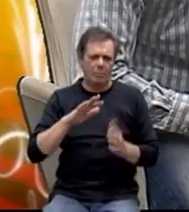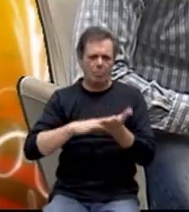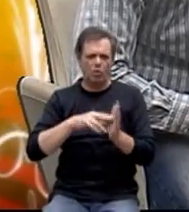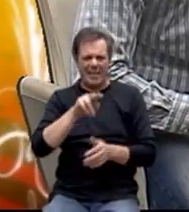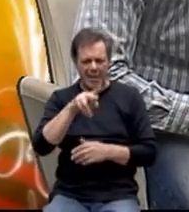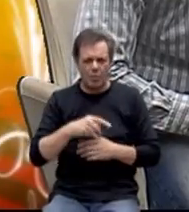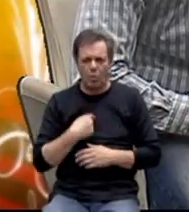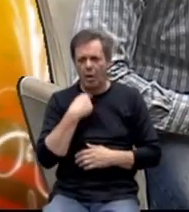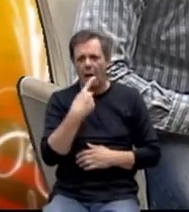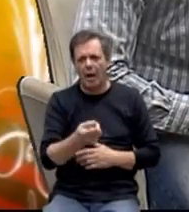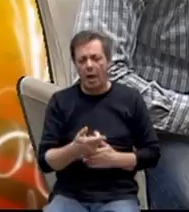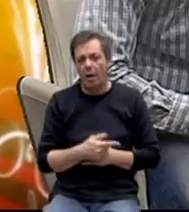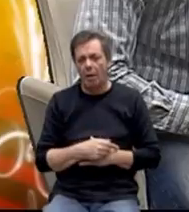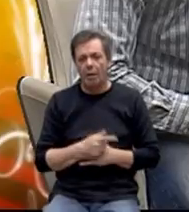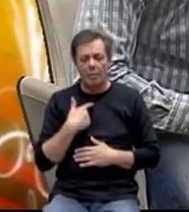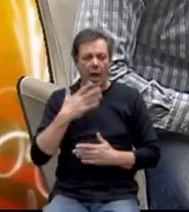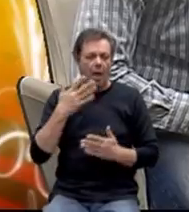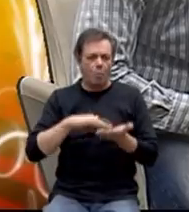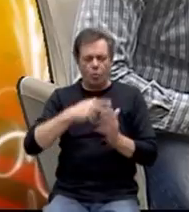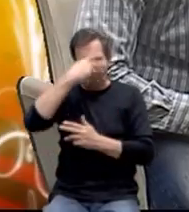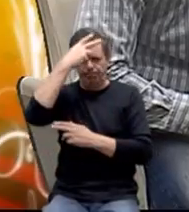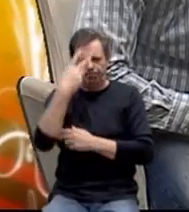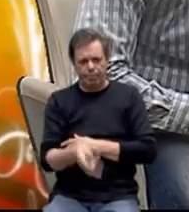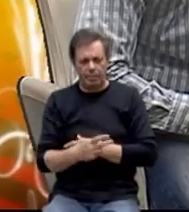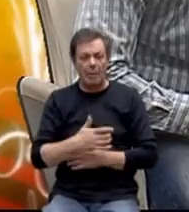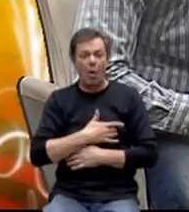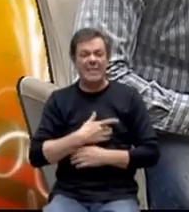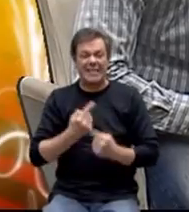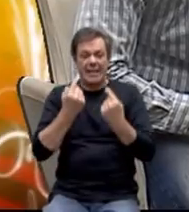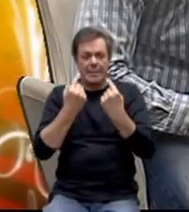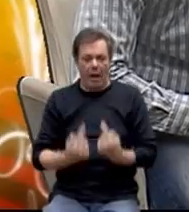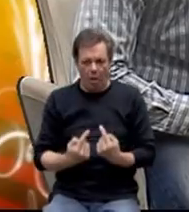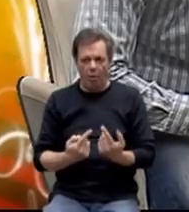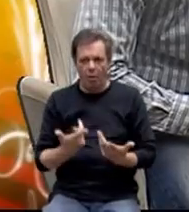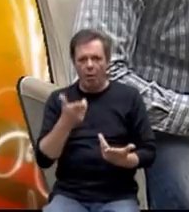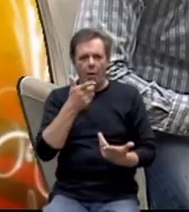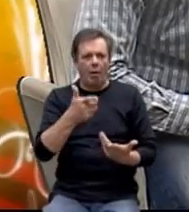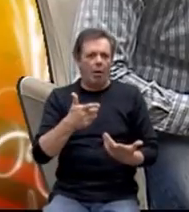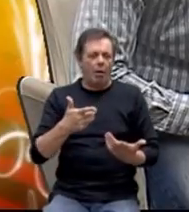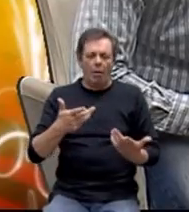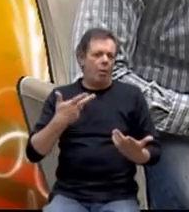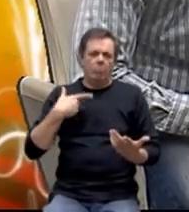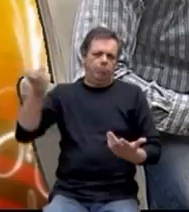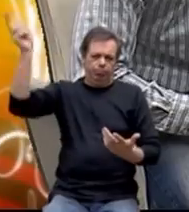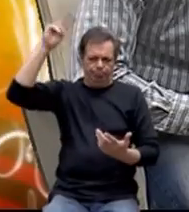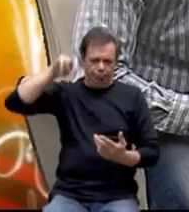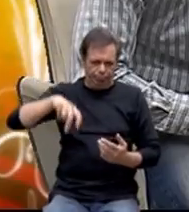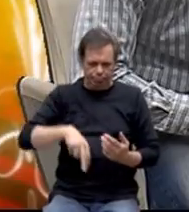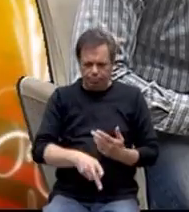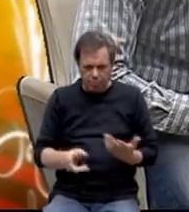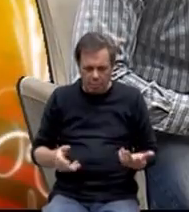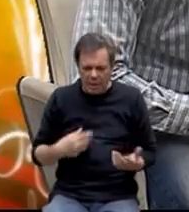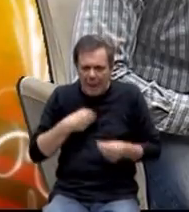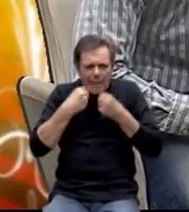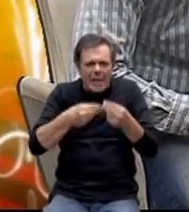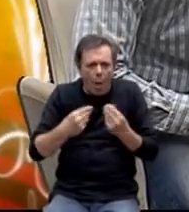i rekla joj da je on pao, da mu je srce stalo i ona se odmah spustila dole. Mislim, ja nisam znala